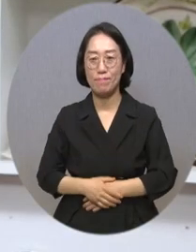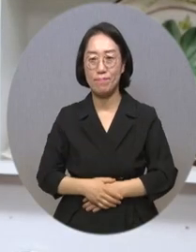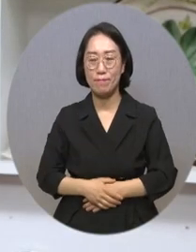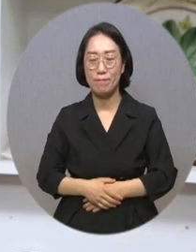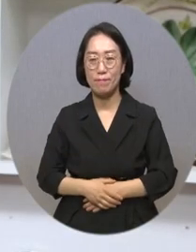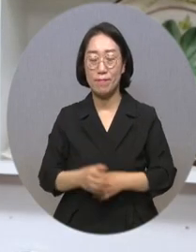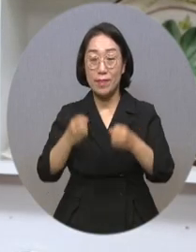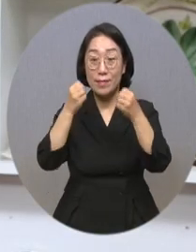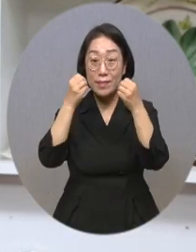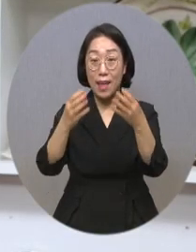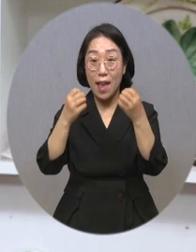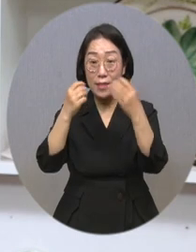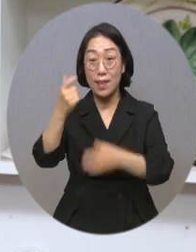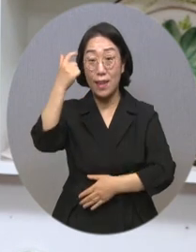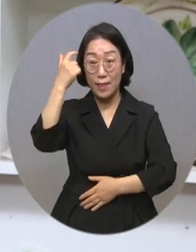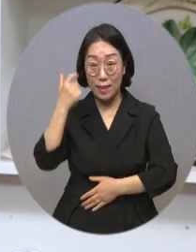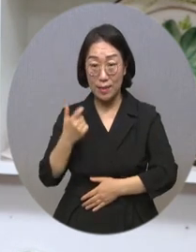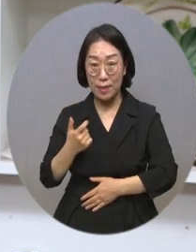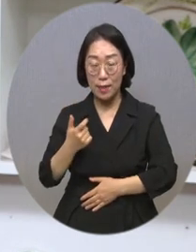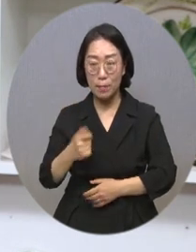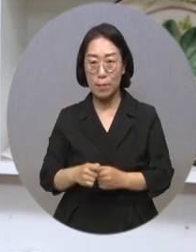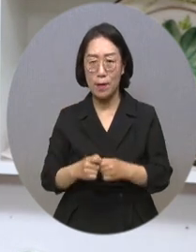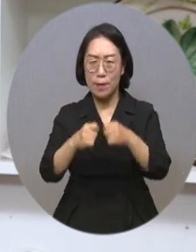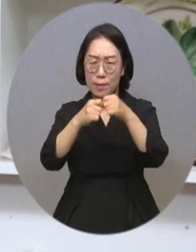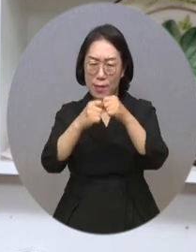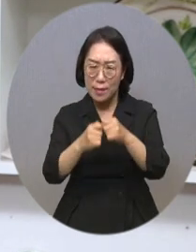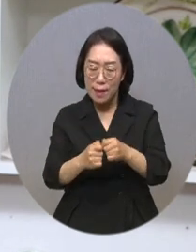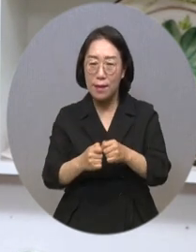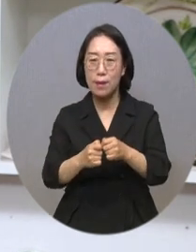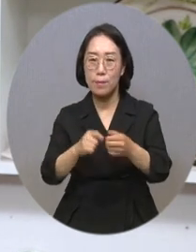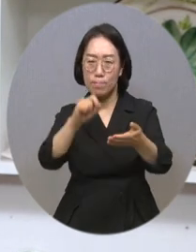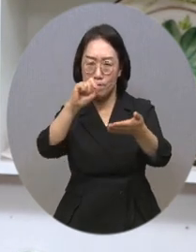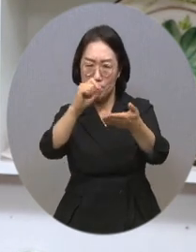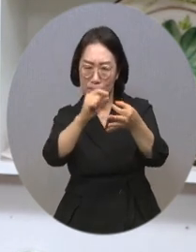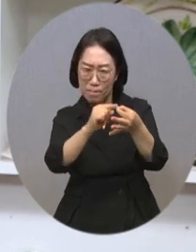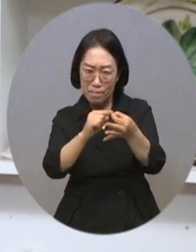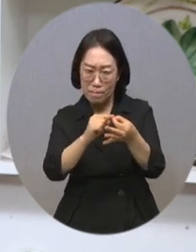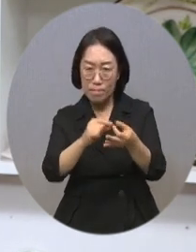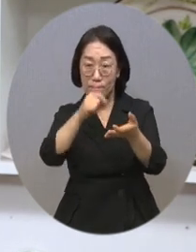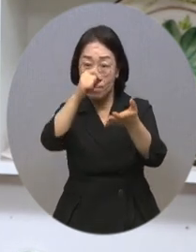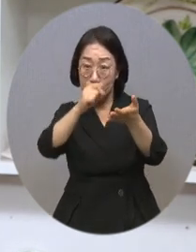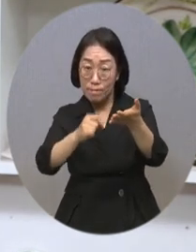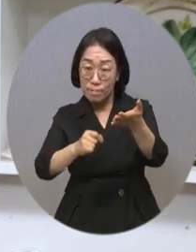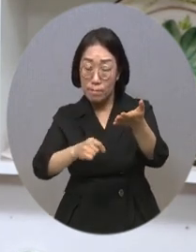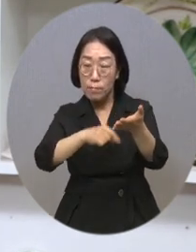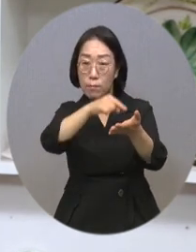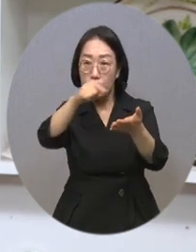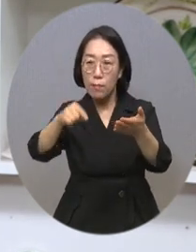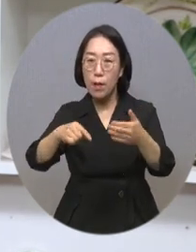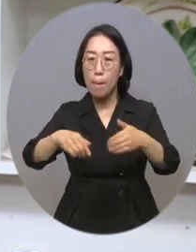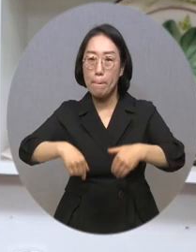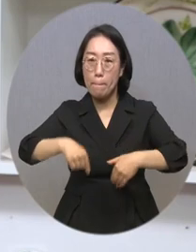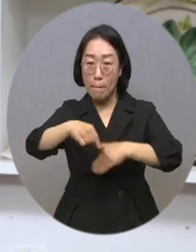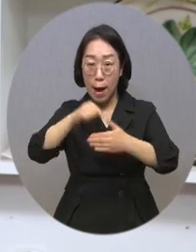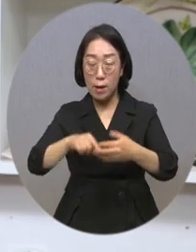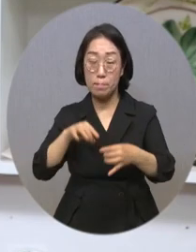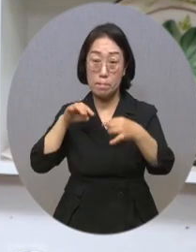참신한 아이디어와 섬세한 손길이 스며드는 정성 담긴 작품들은 작가의 따뜻한 진심이